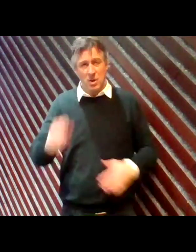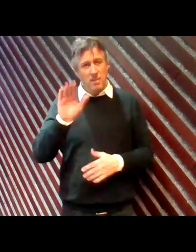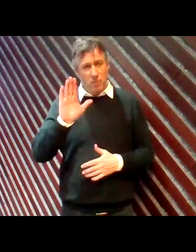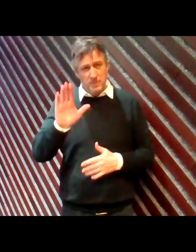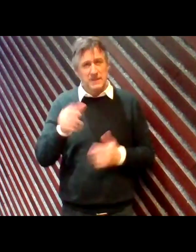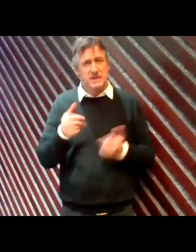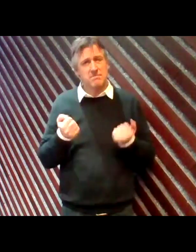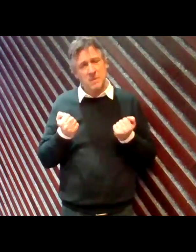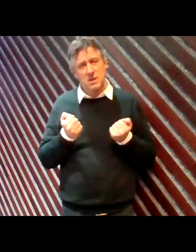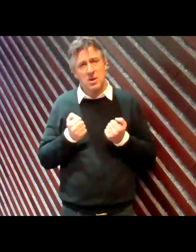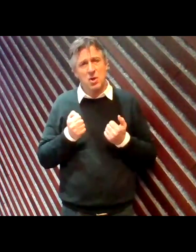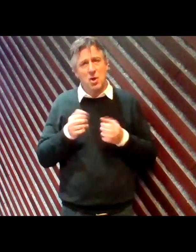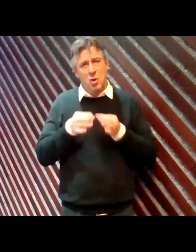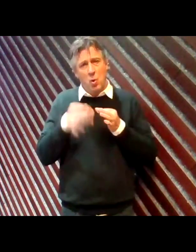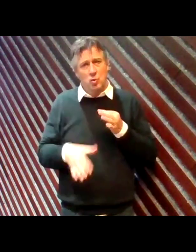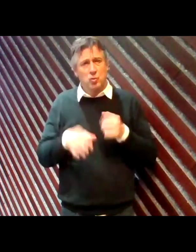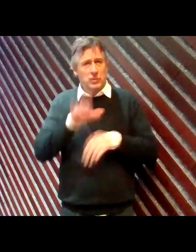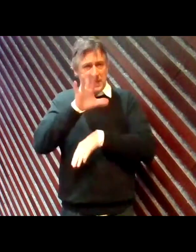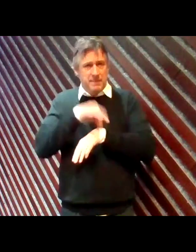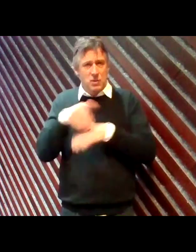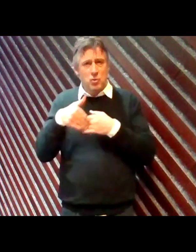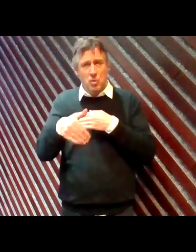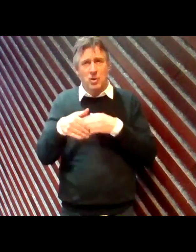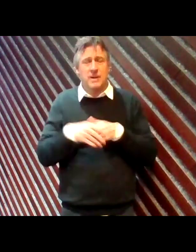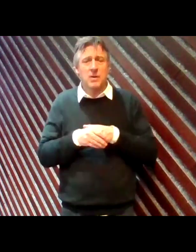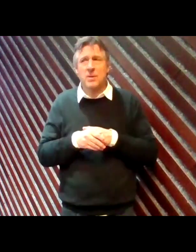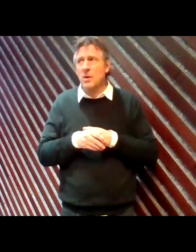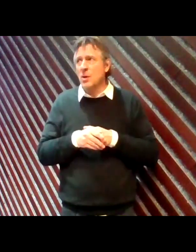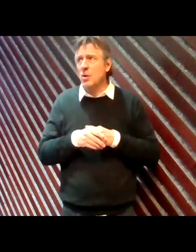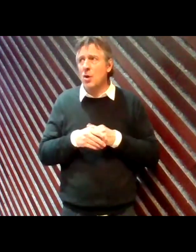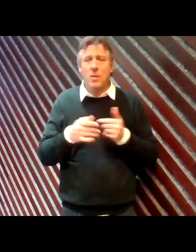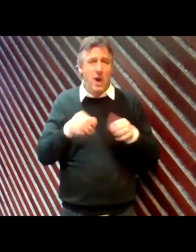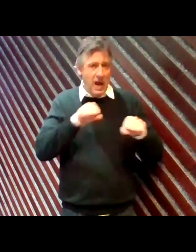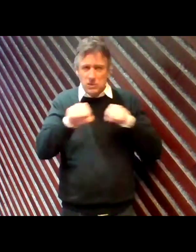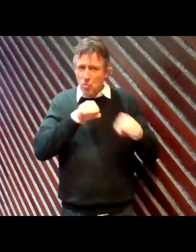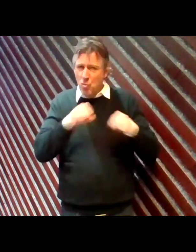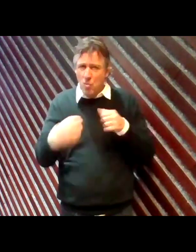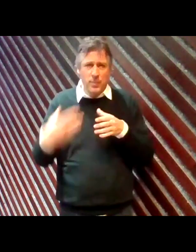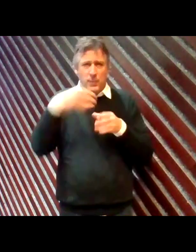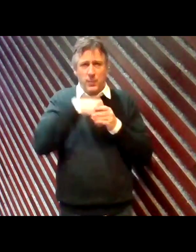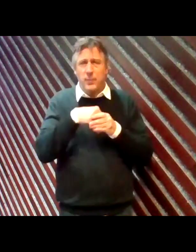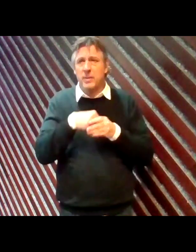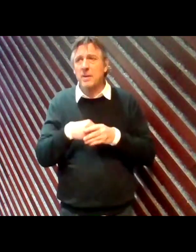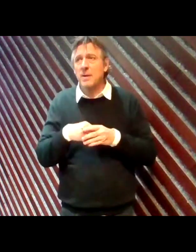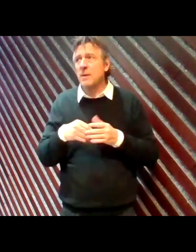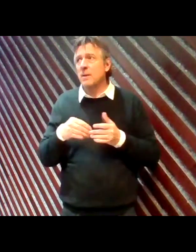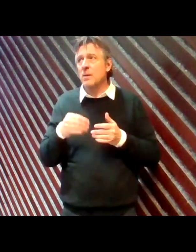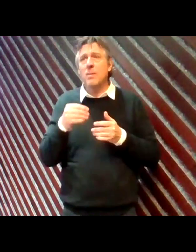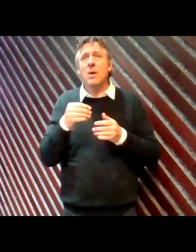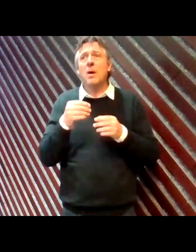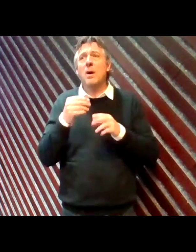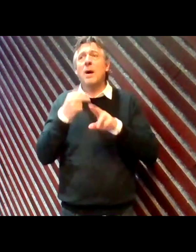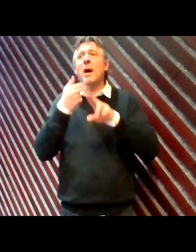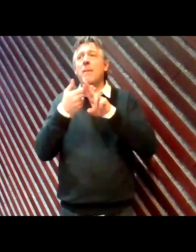avant que je conclure en vous engageant peut-être à l'action Alicia Combat vous voulez peut-être apporter une